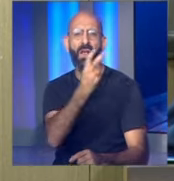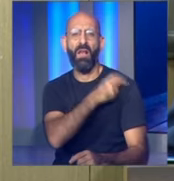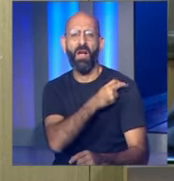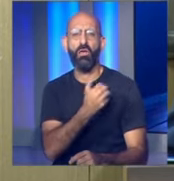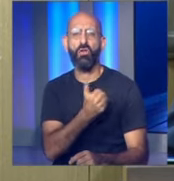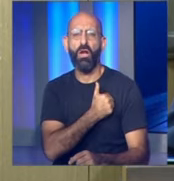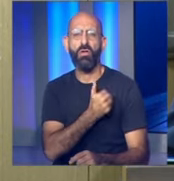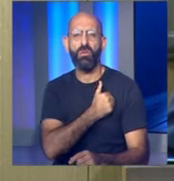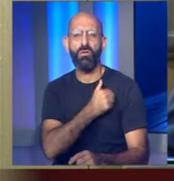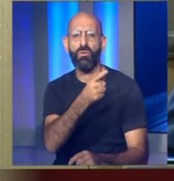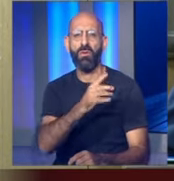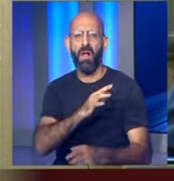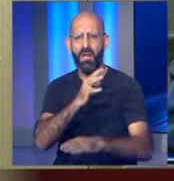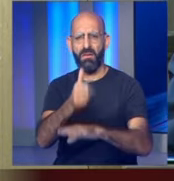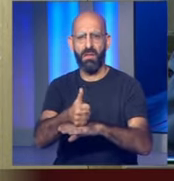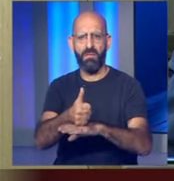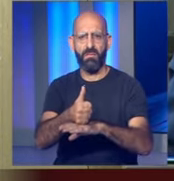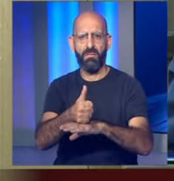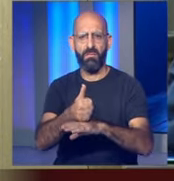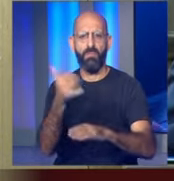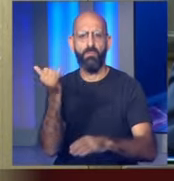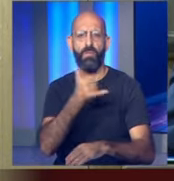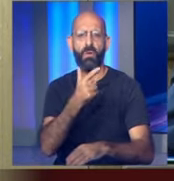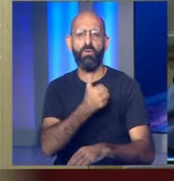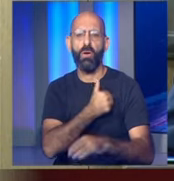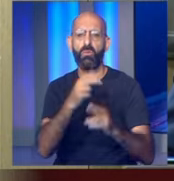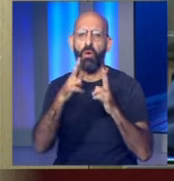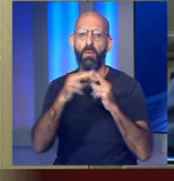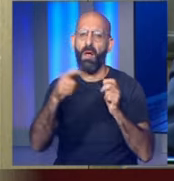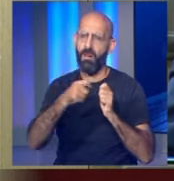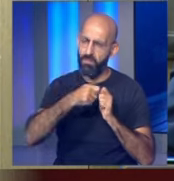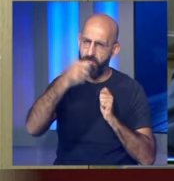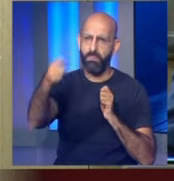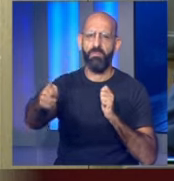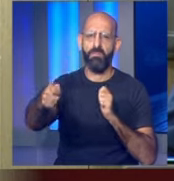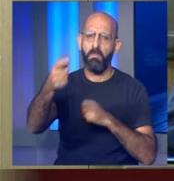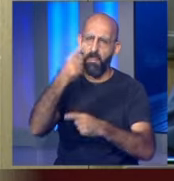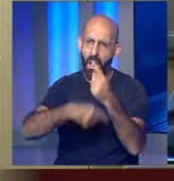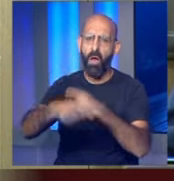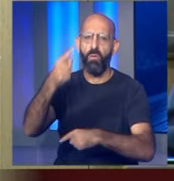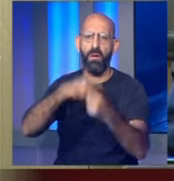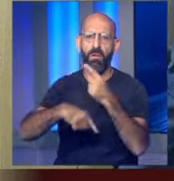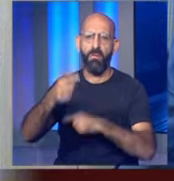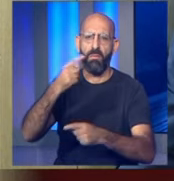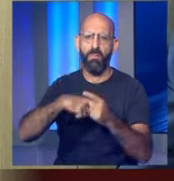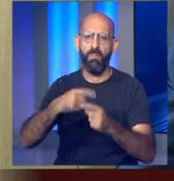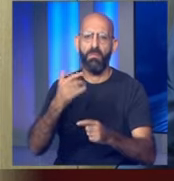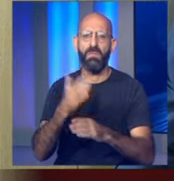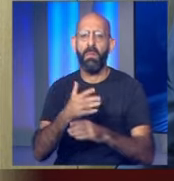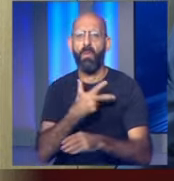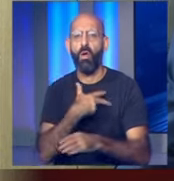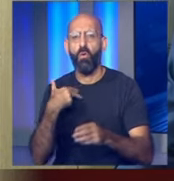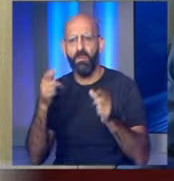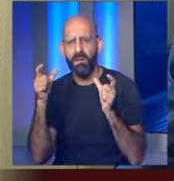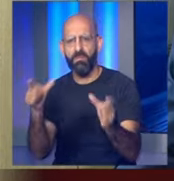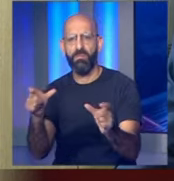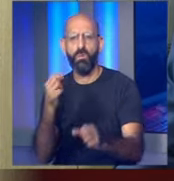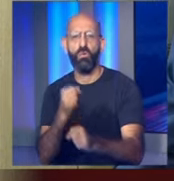باقتراح قانون معجل مكرر التمديد لقائد الجيش. الركن